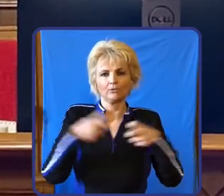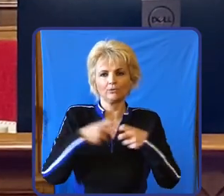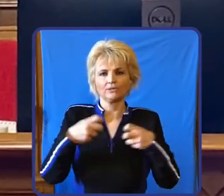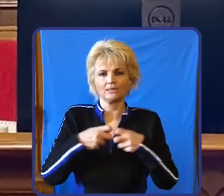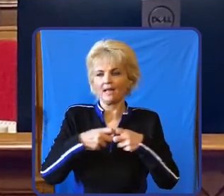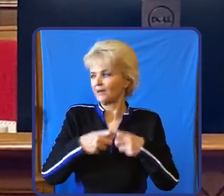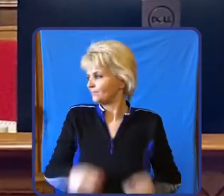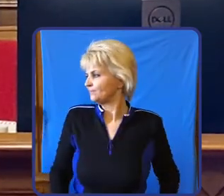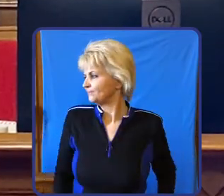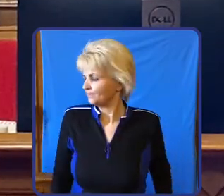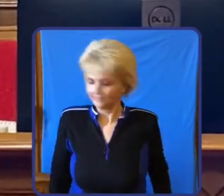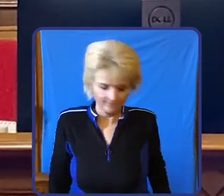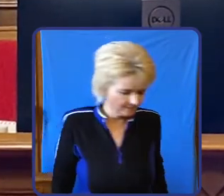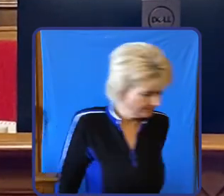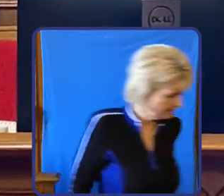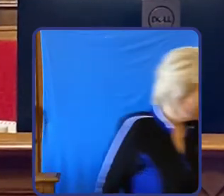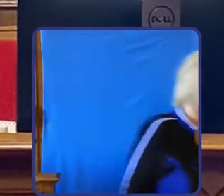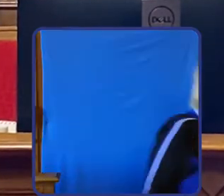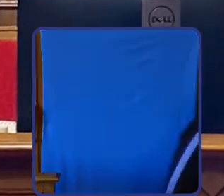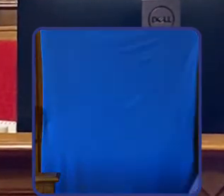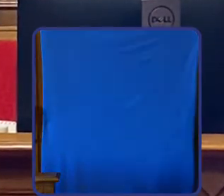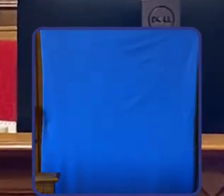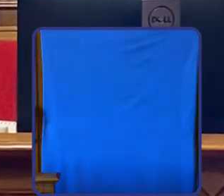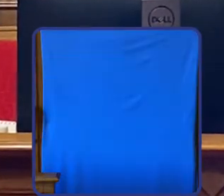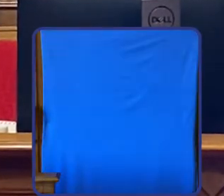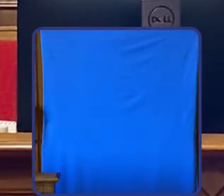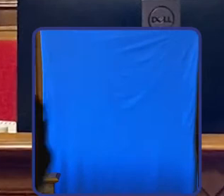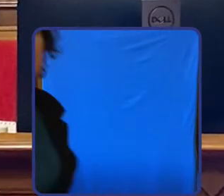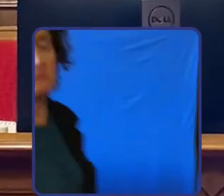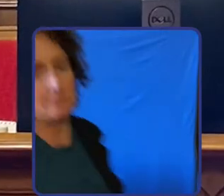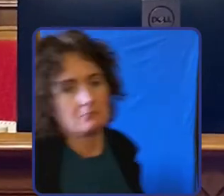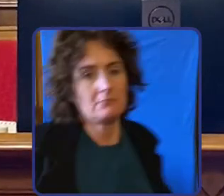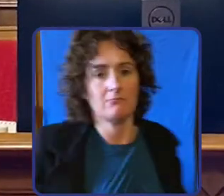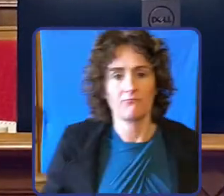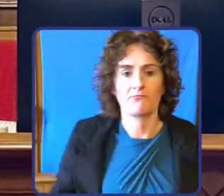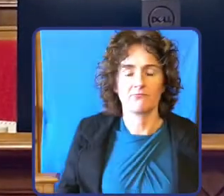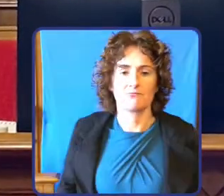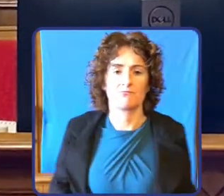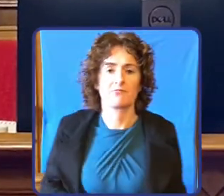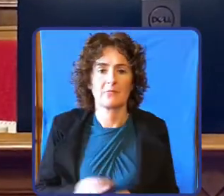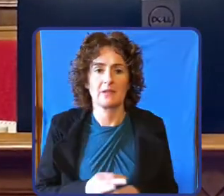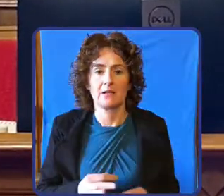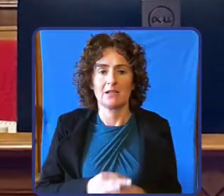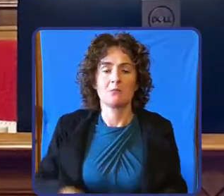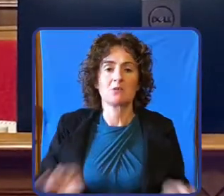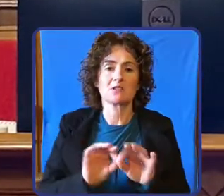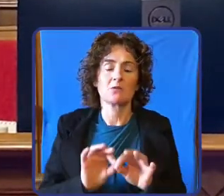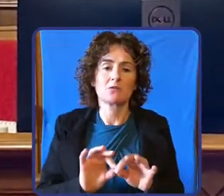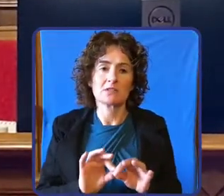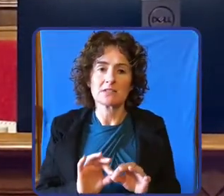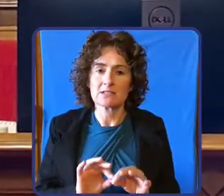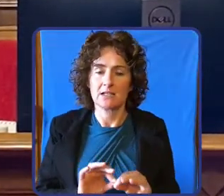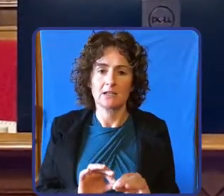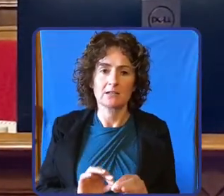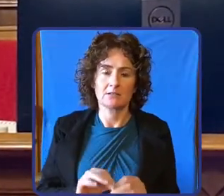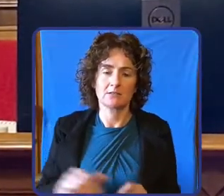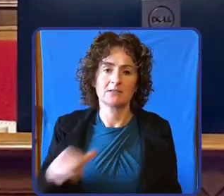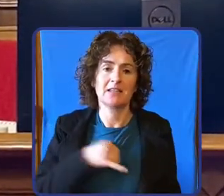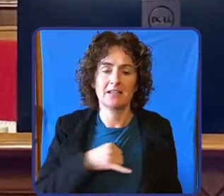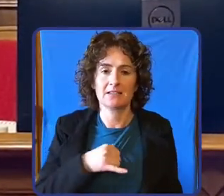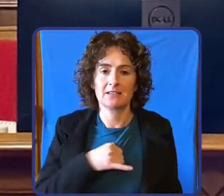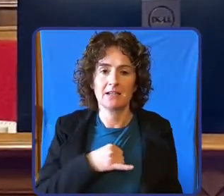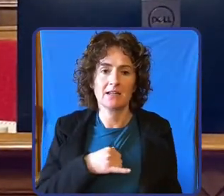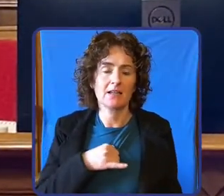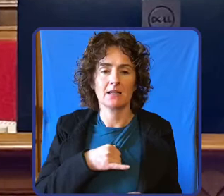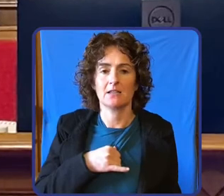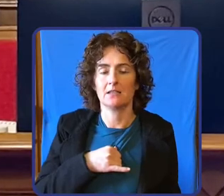Magyarországot támadja, csak a tolvajlást, csak a lopást. Jó, tehát nem az ország és nem a város érdeke ellen dolgozik az, aki